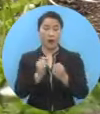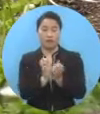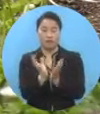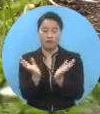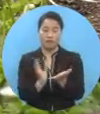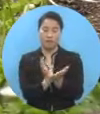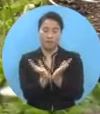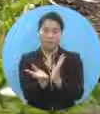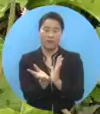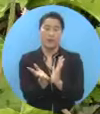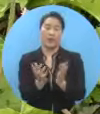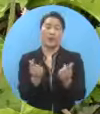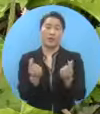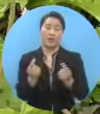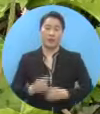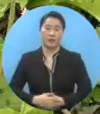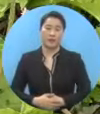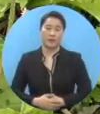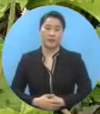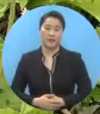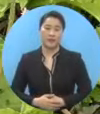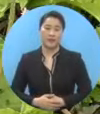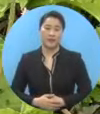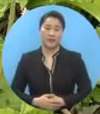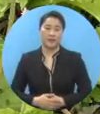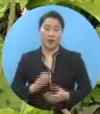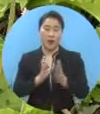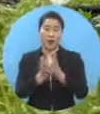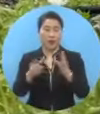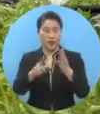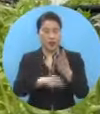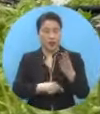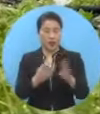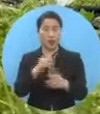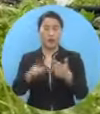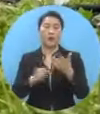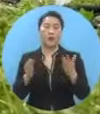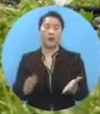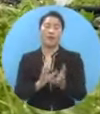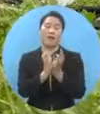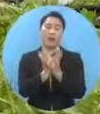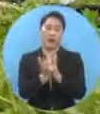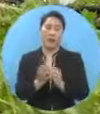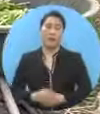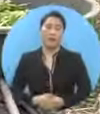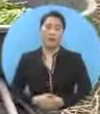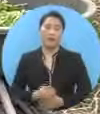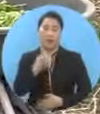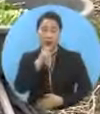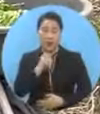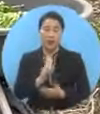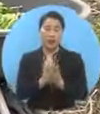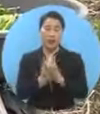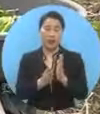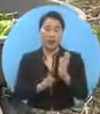뿌리에서 잎이 무더기로 나와서 비스듬히 퍼집니다. 꽃은 4월에서 6월에 핍니다.